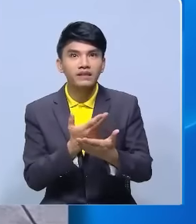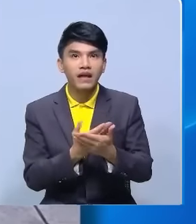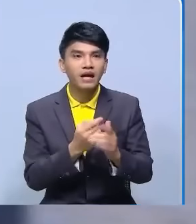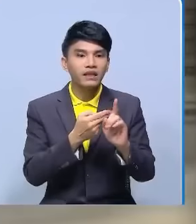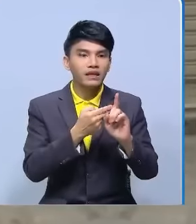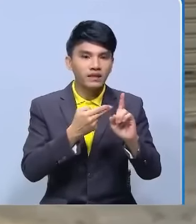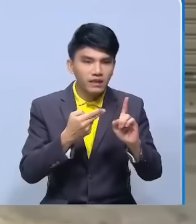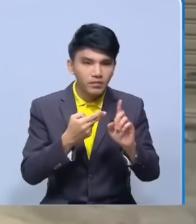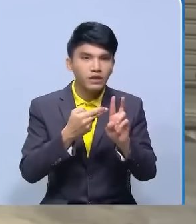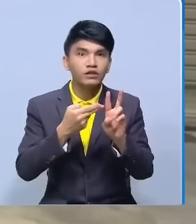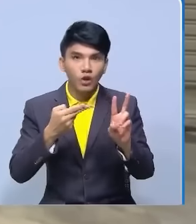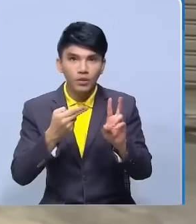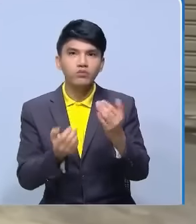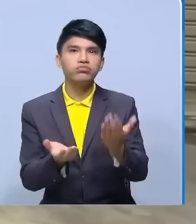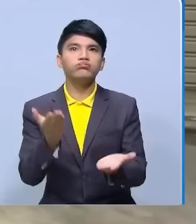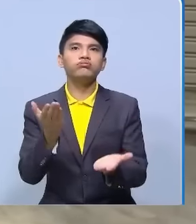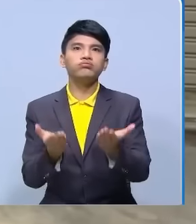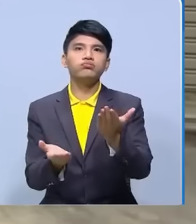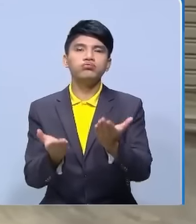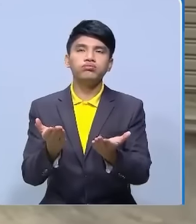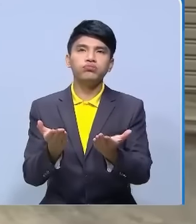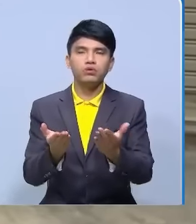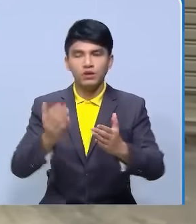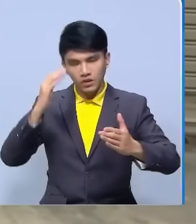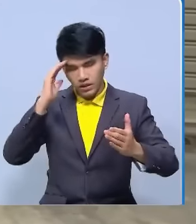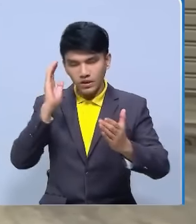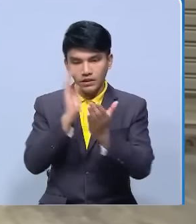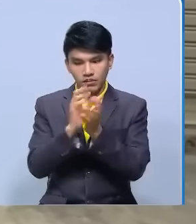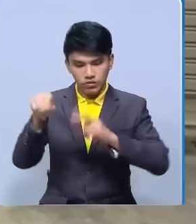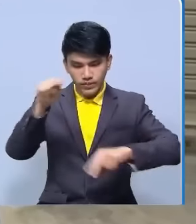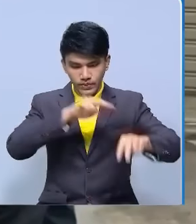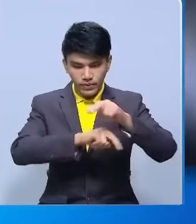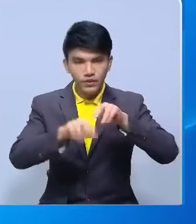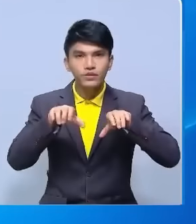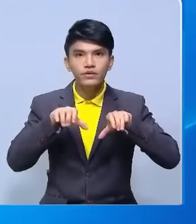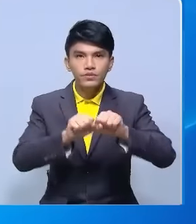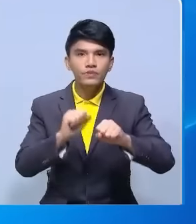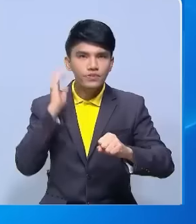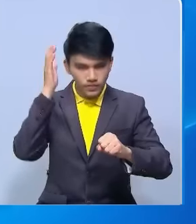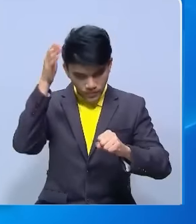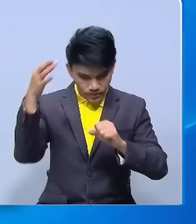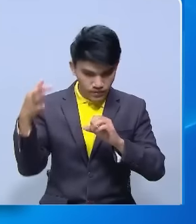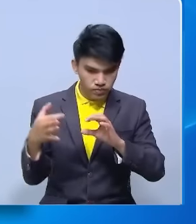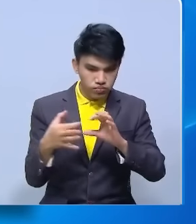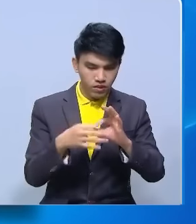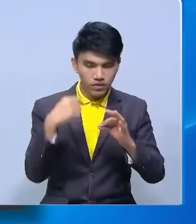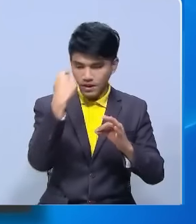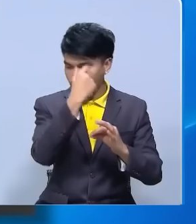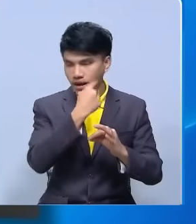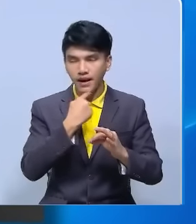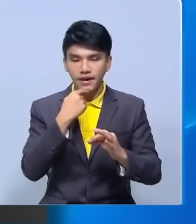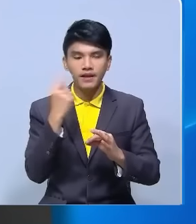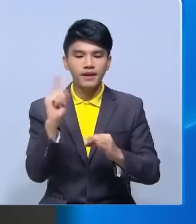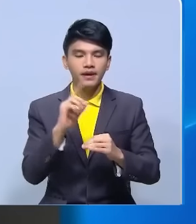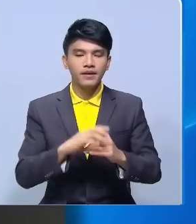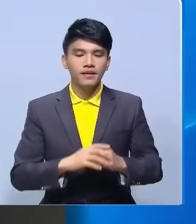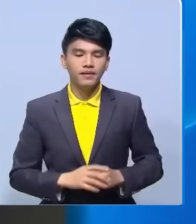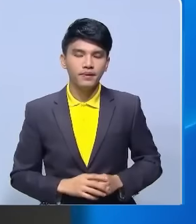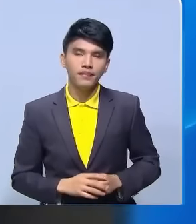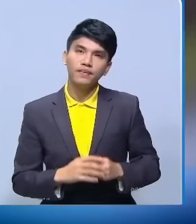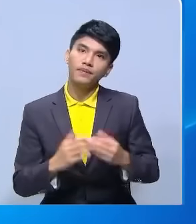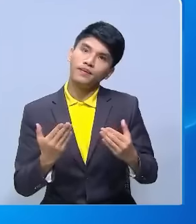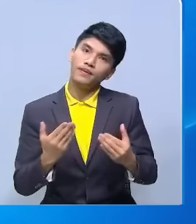นั้นขึ้นอยู่กับสภาพของรถหลังจากนี้ตำรวจจะมีการขยายผลการจับกุมนะคะว่ายังไปเกี่ยวข้องกับใครอีกหรือไม่หรือว่านอกจาก